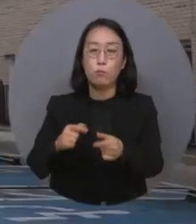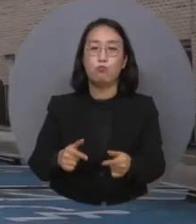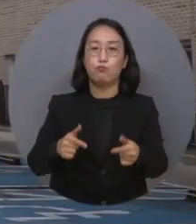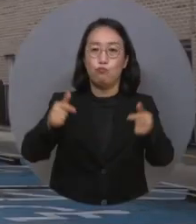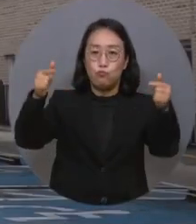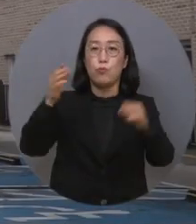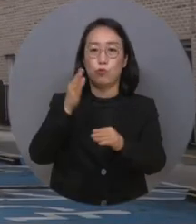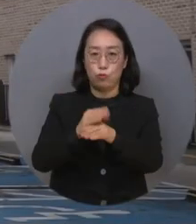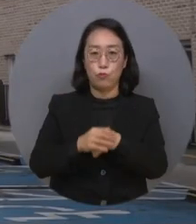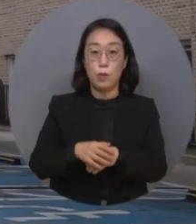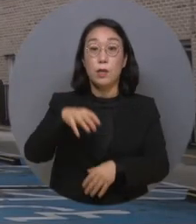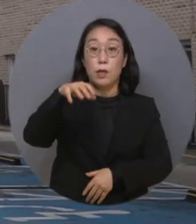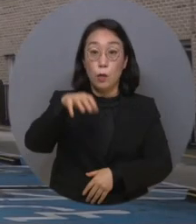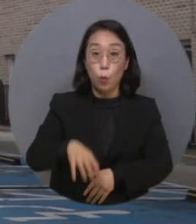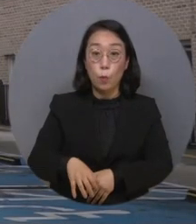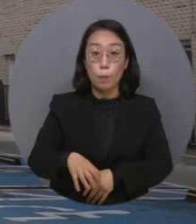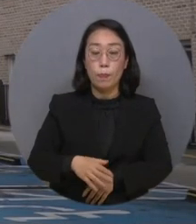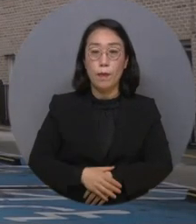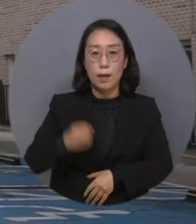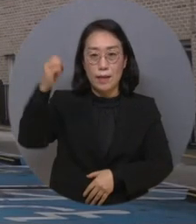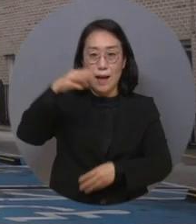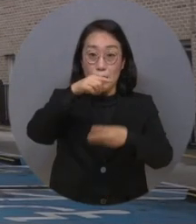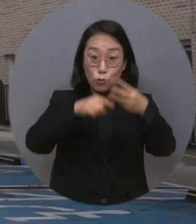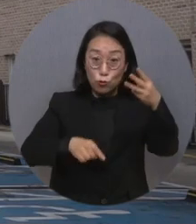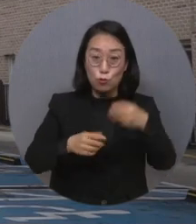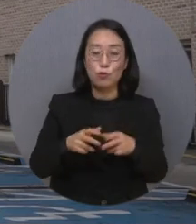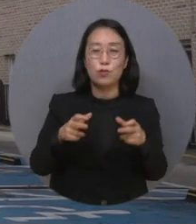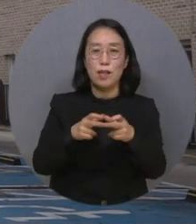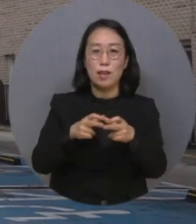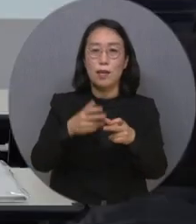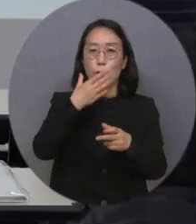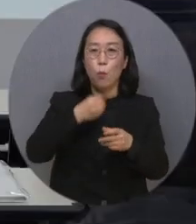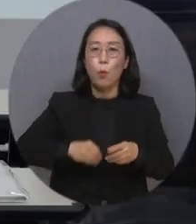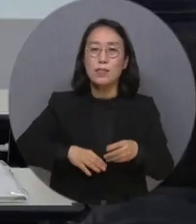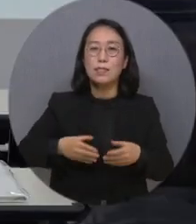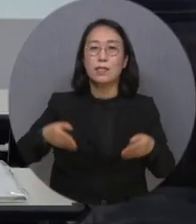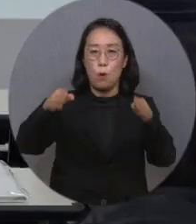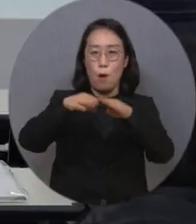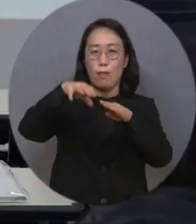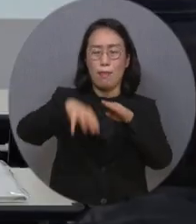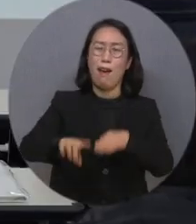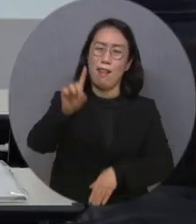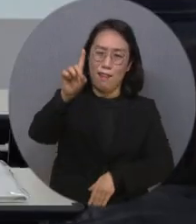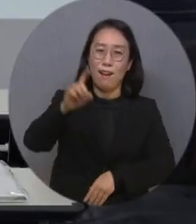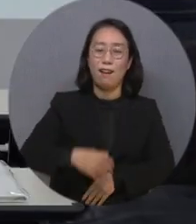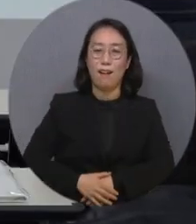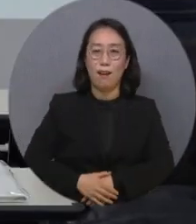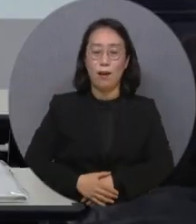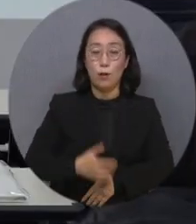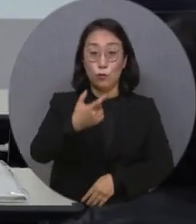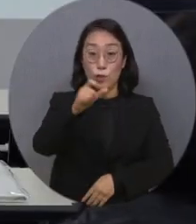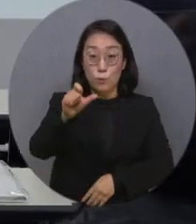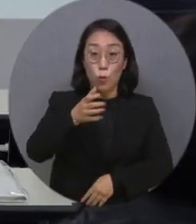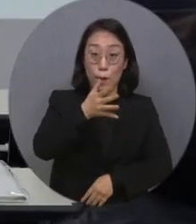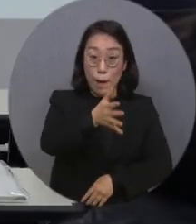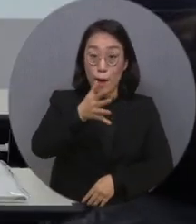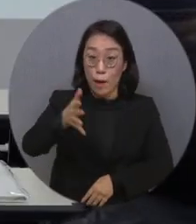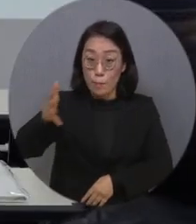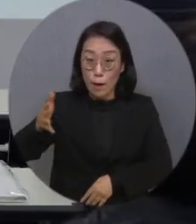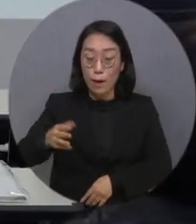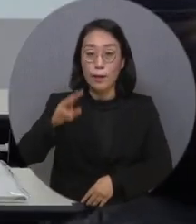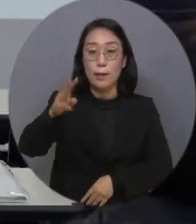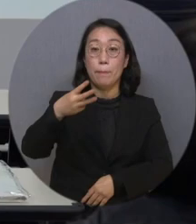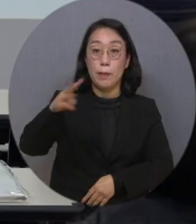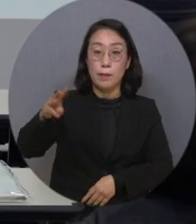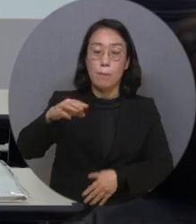있습니다. 이곳은 양주시 유일의 장애인 복지관으로 올해는 65개 영역에서